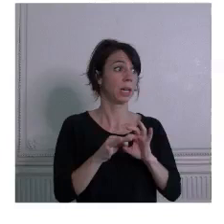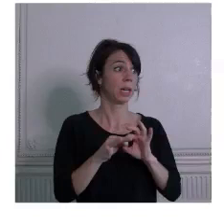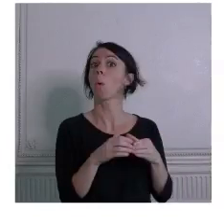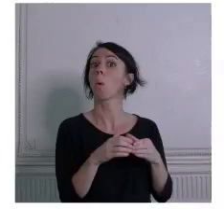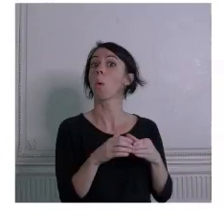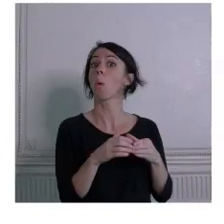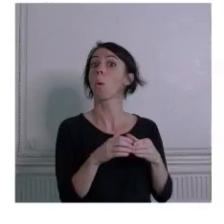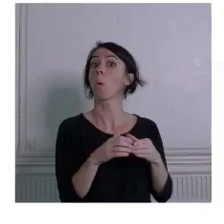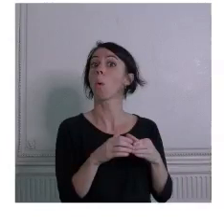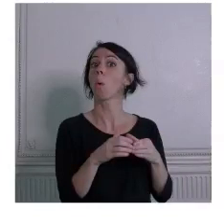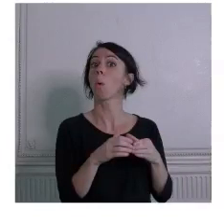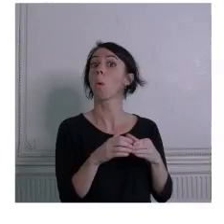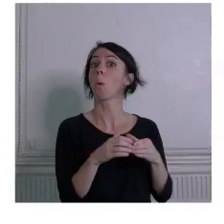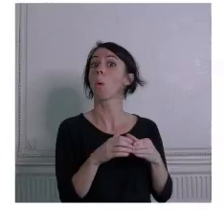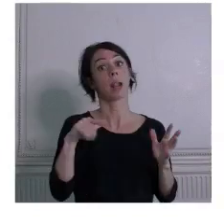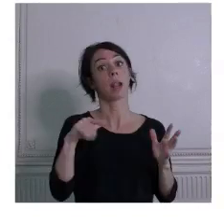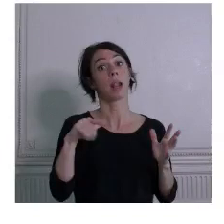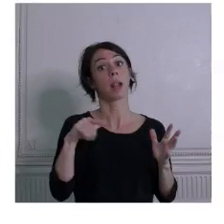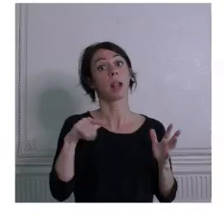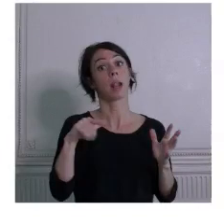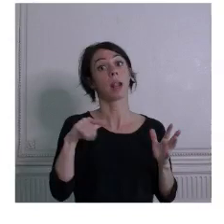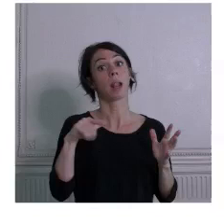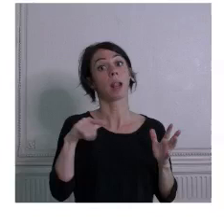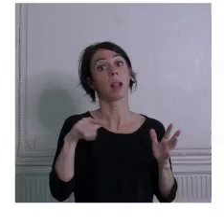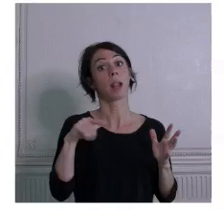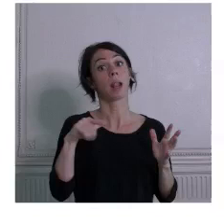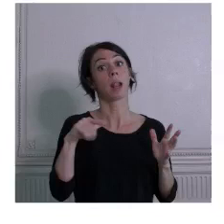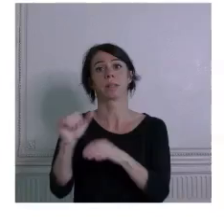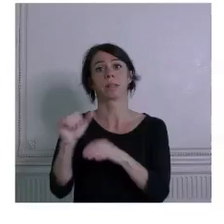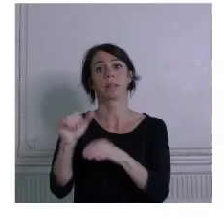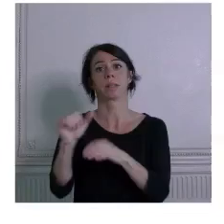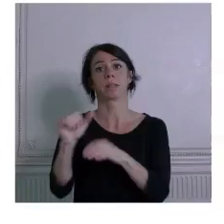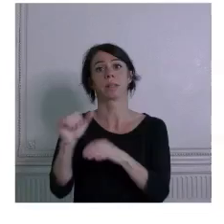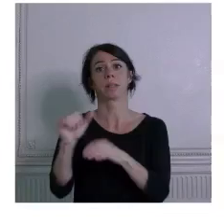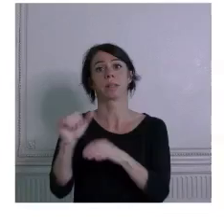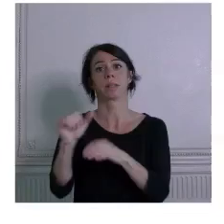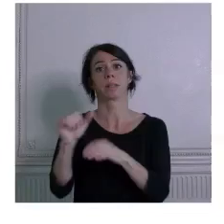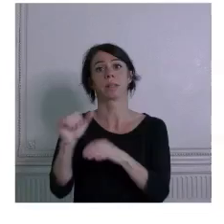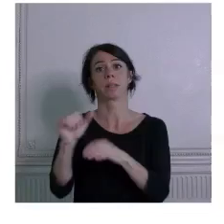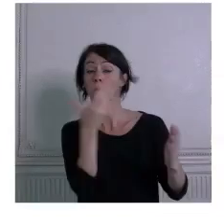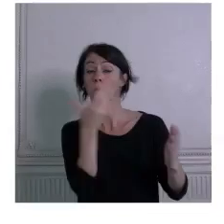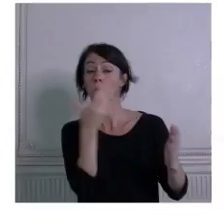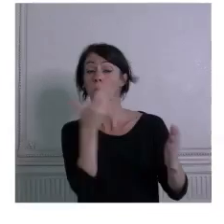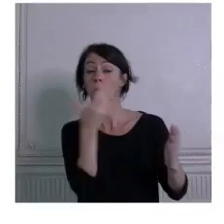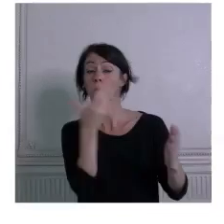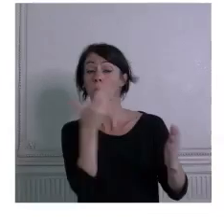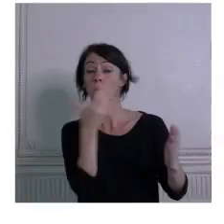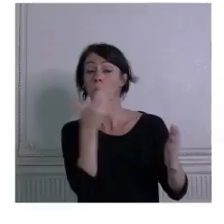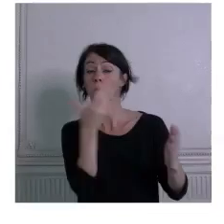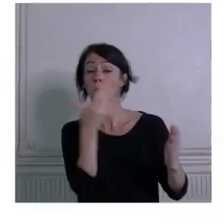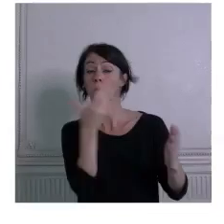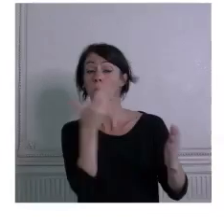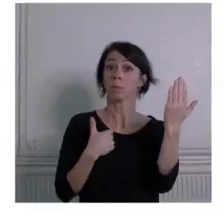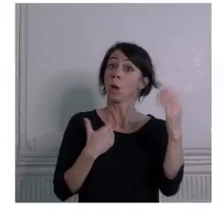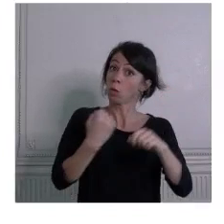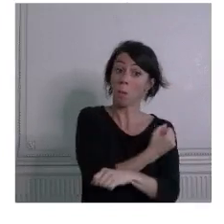plan-là. J'ai souhaité qu'on le fasse de façon républicaine pour qu'on en débatte aujourd'hui. Les planches ne vous ont pas été transmises, il n'y a pas de